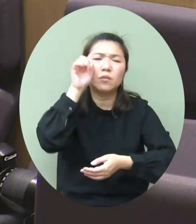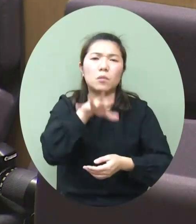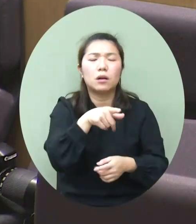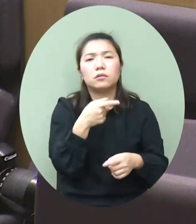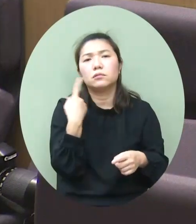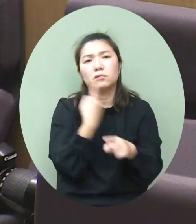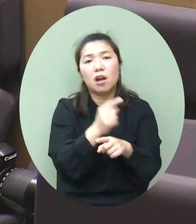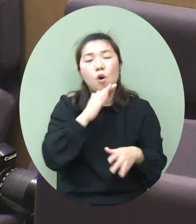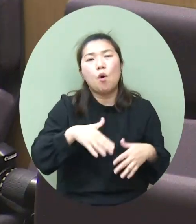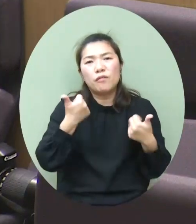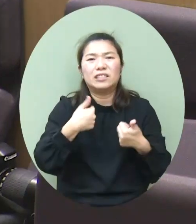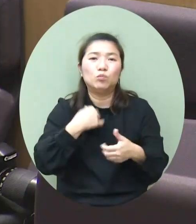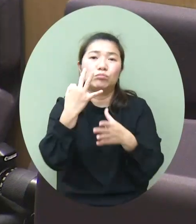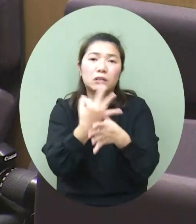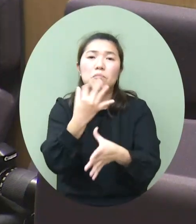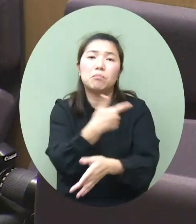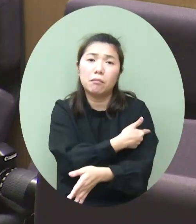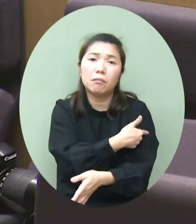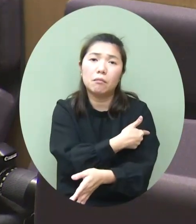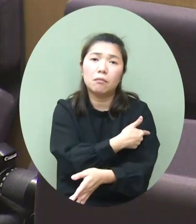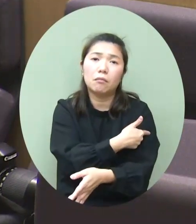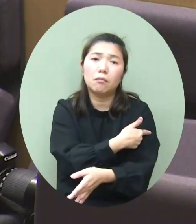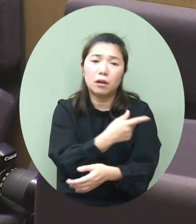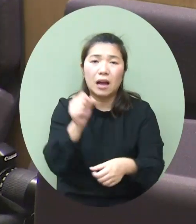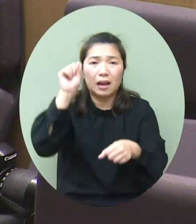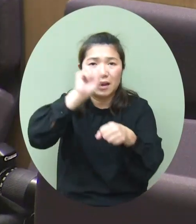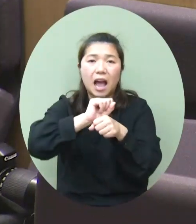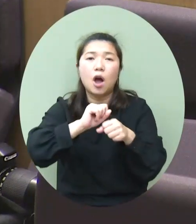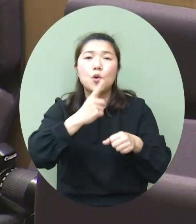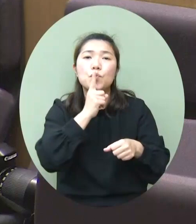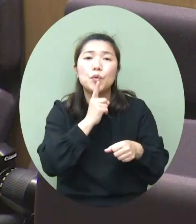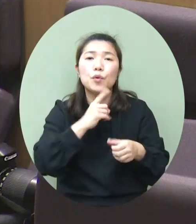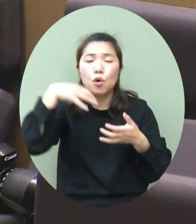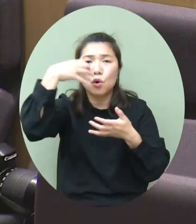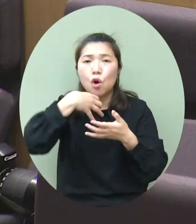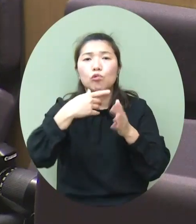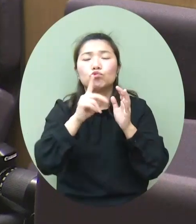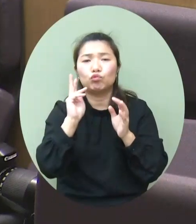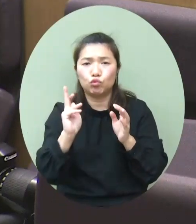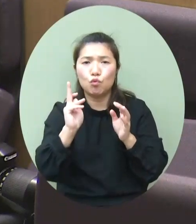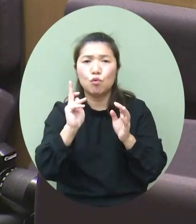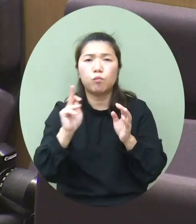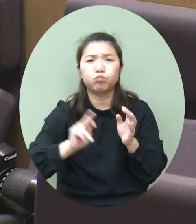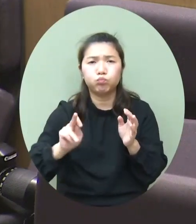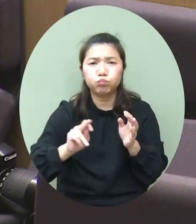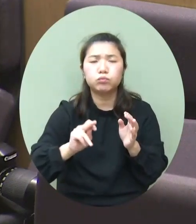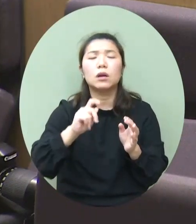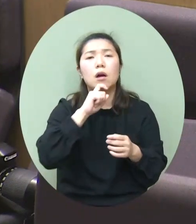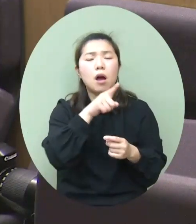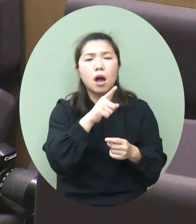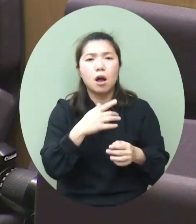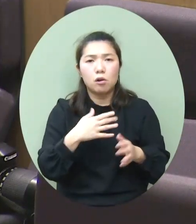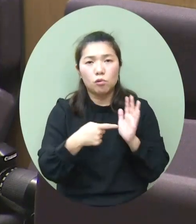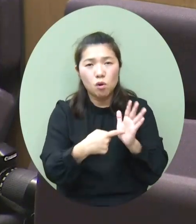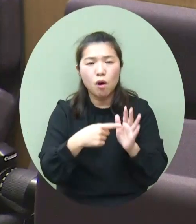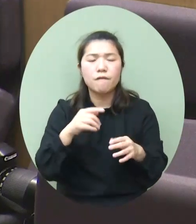个院舍注射的时候，就建议康复的长者需要3个月之后增加